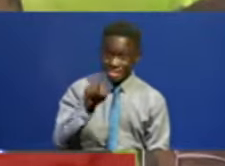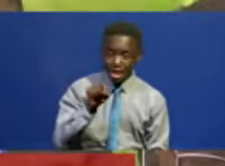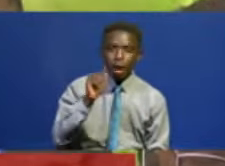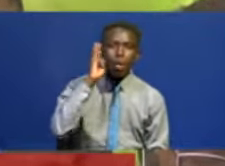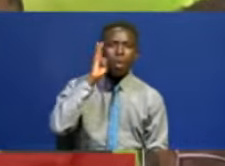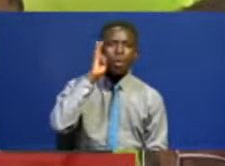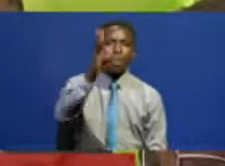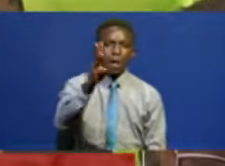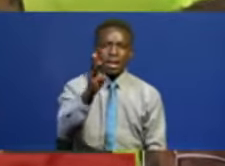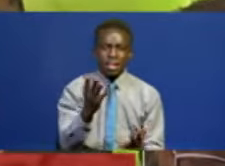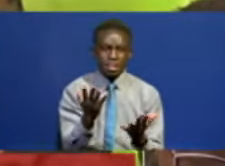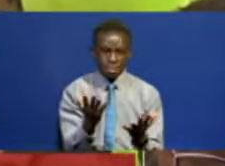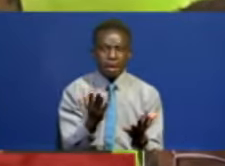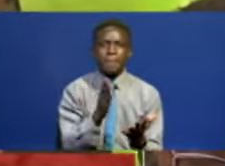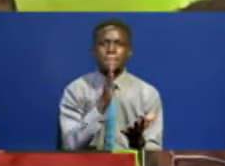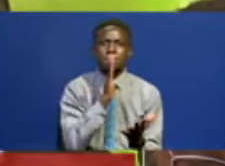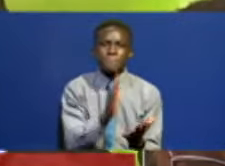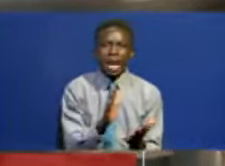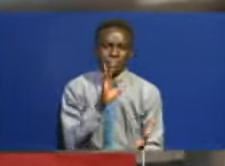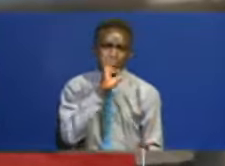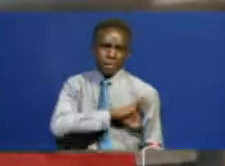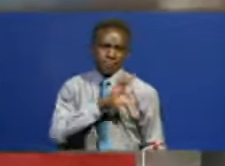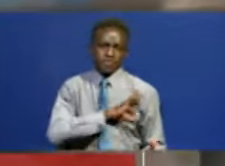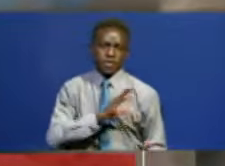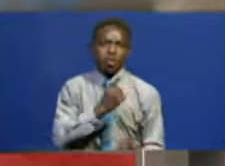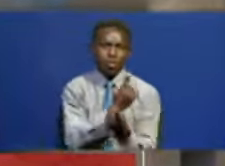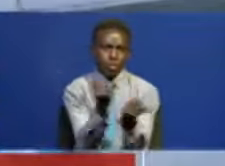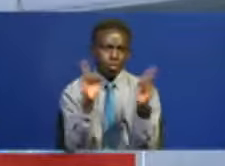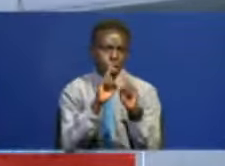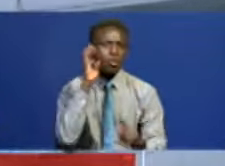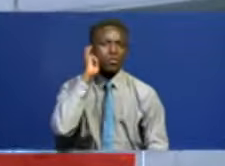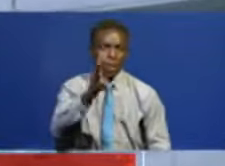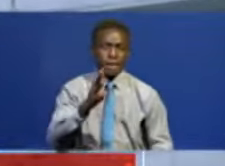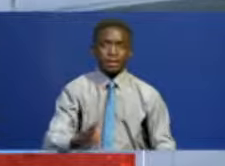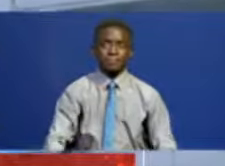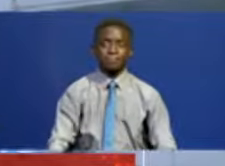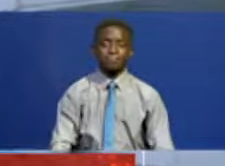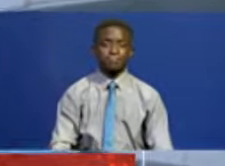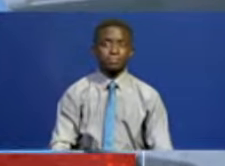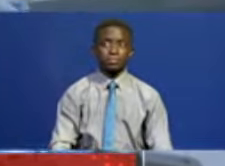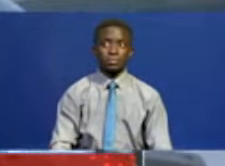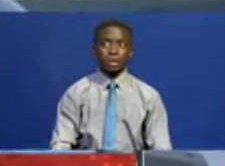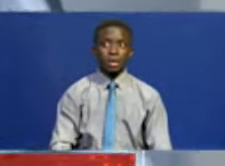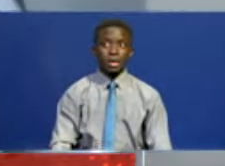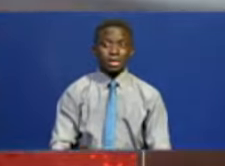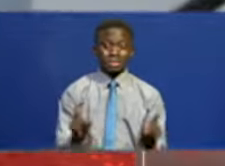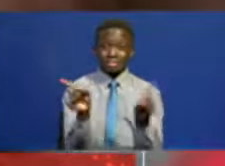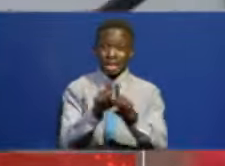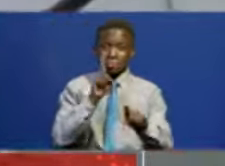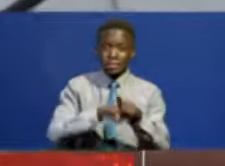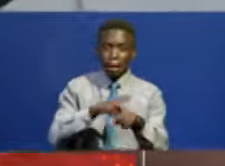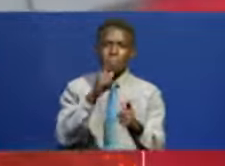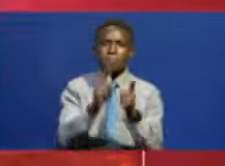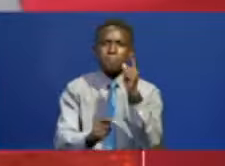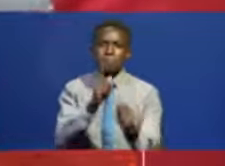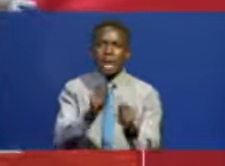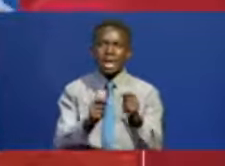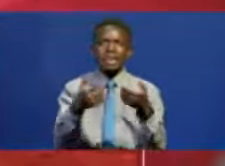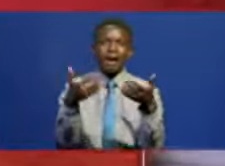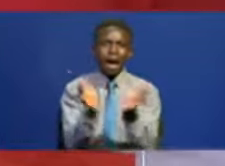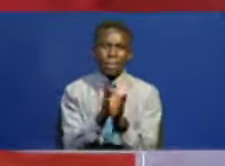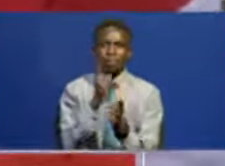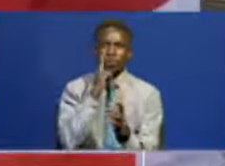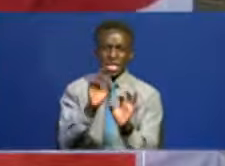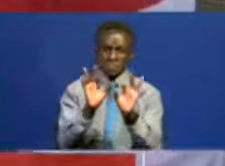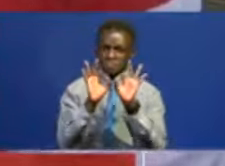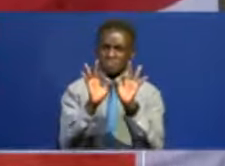be of mutual benefit. Wakati huo huo, kiwango cha ubora wa maziwa kimeimarika, huku wachakataji wa bidhaa